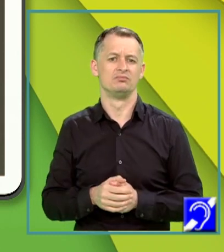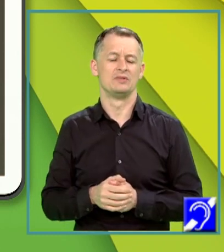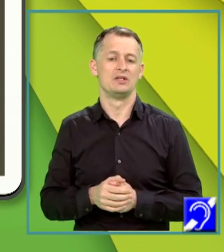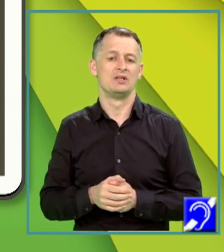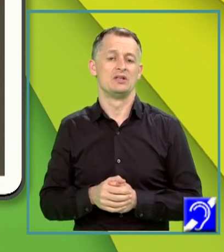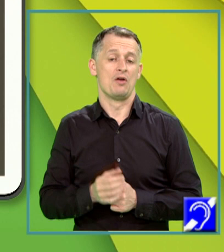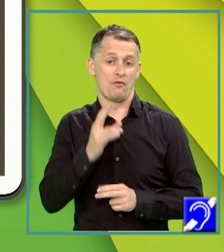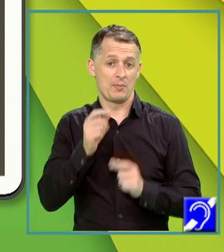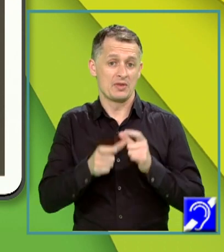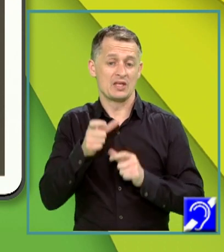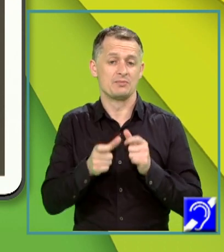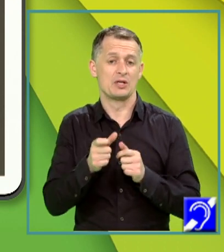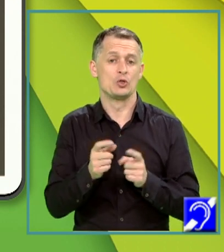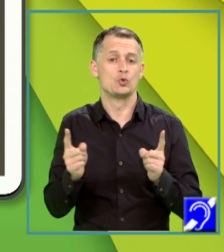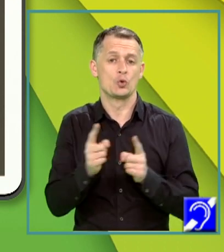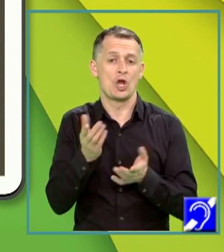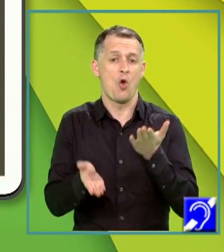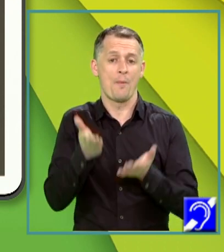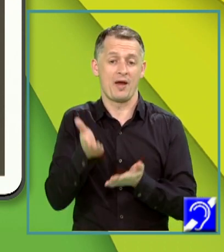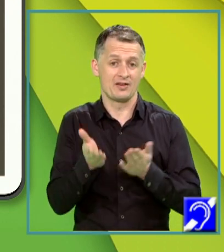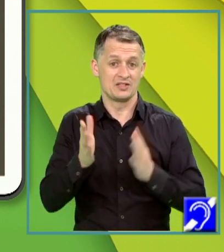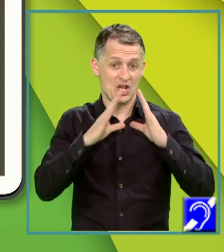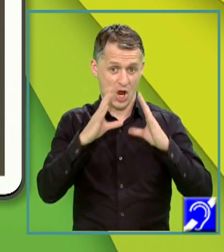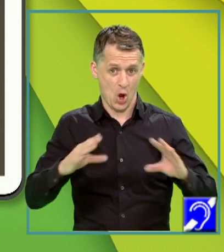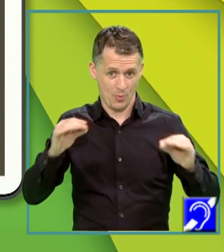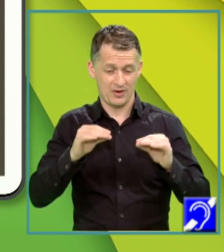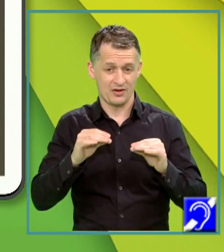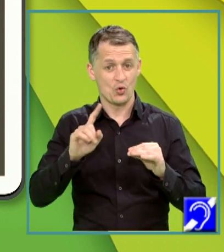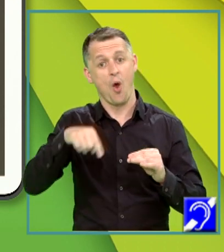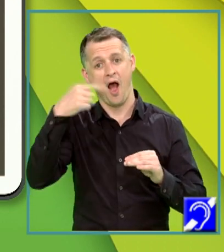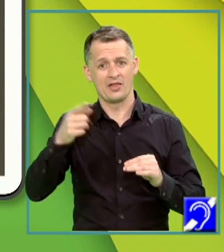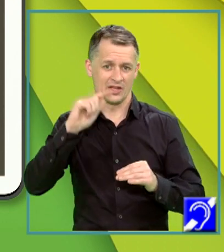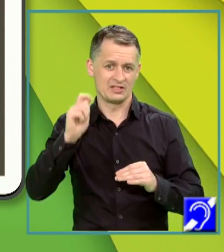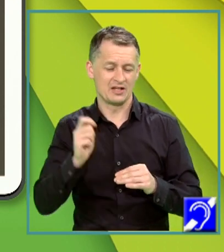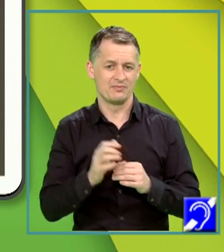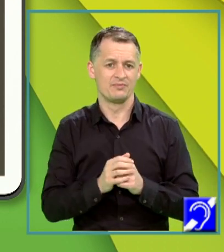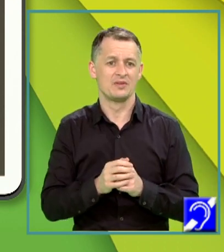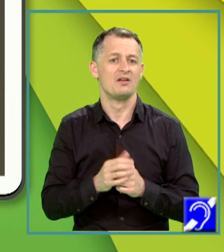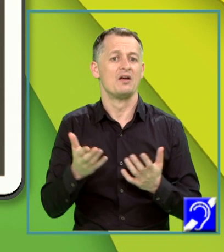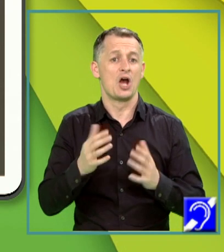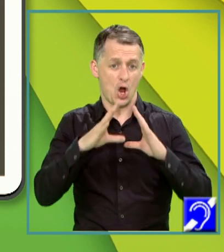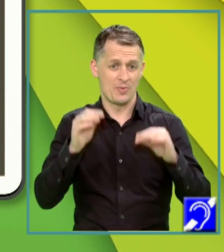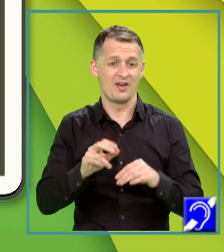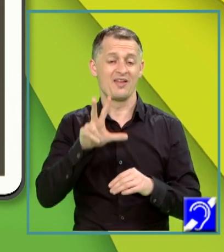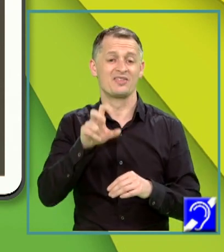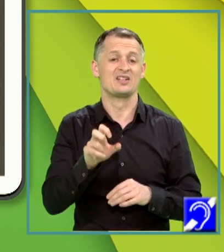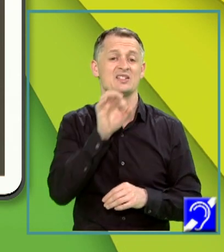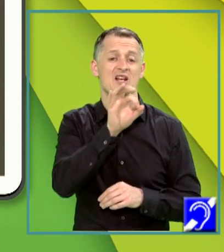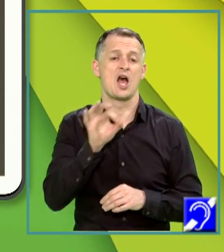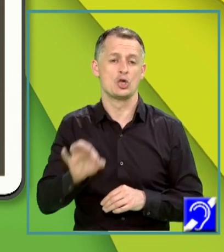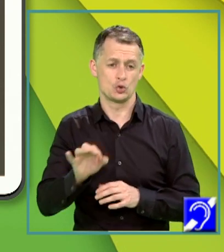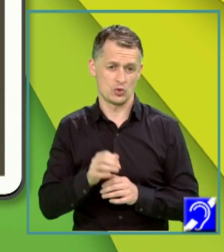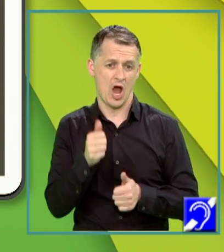cu rata de ocupare în agricultură la nivelul țării noastre Care este de aproximativ 30% Deci iată